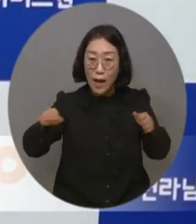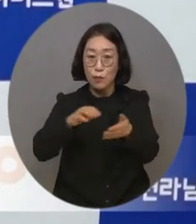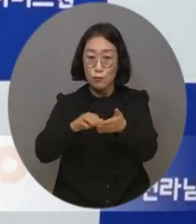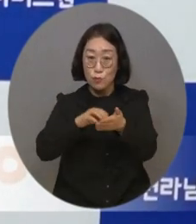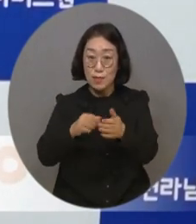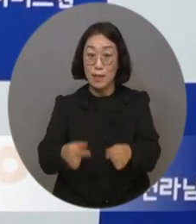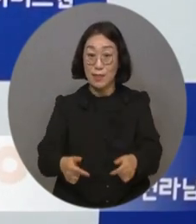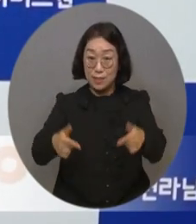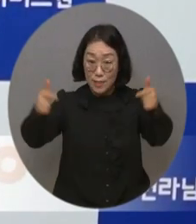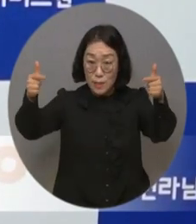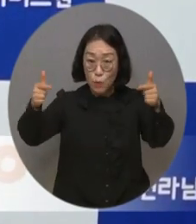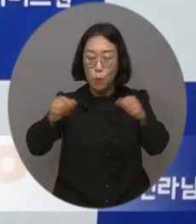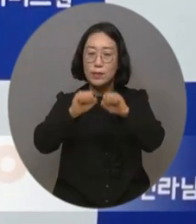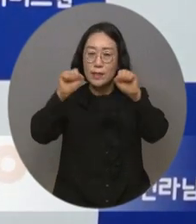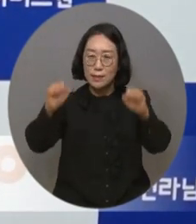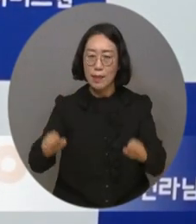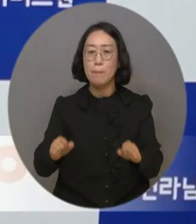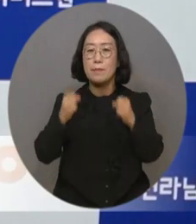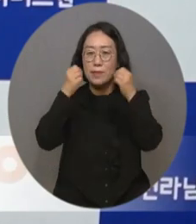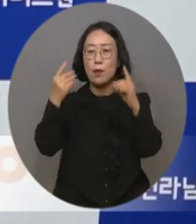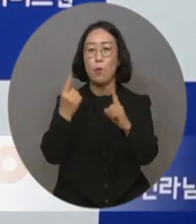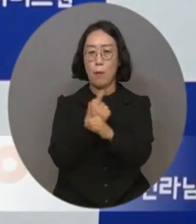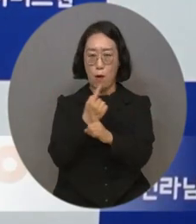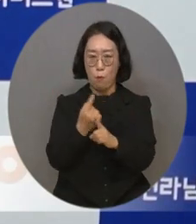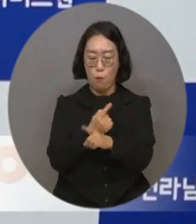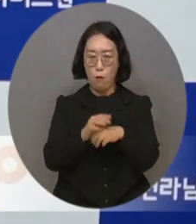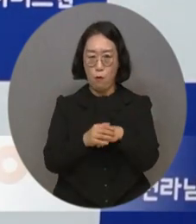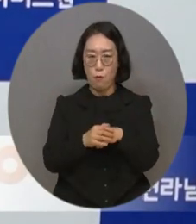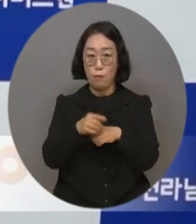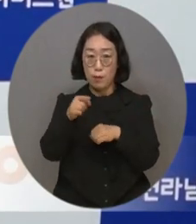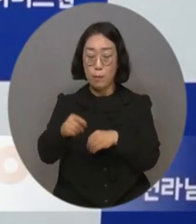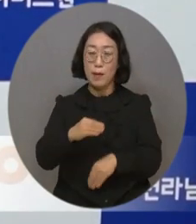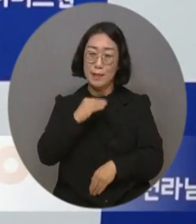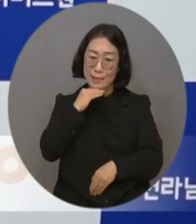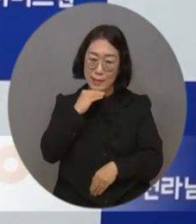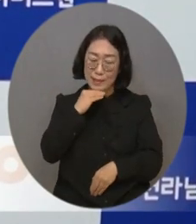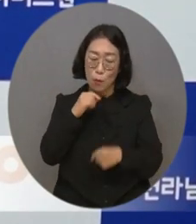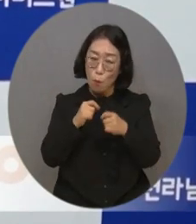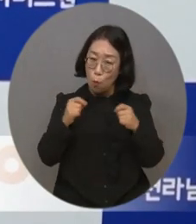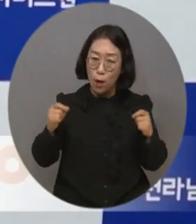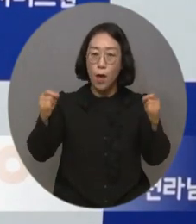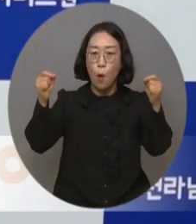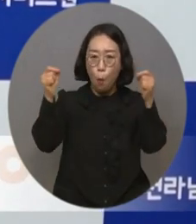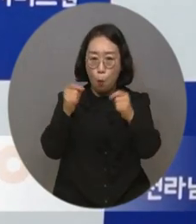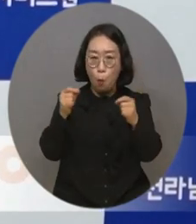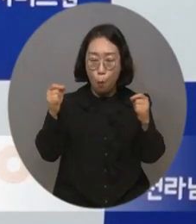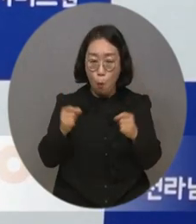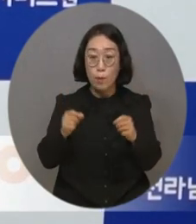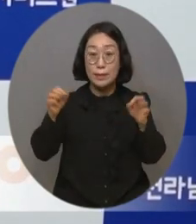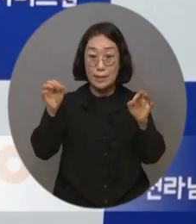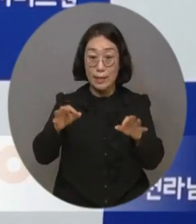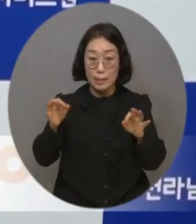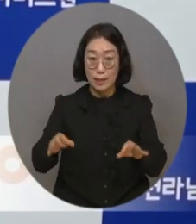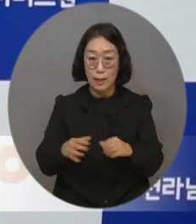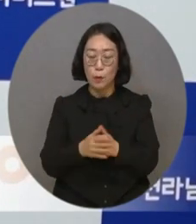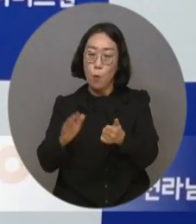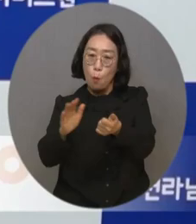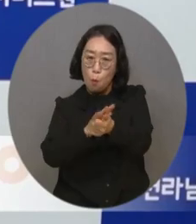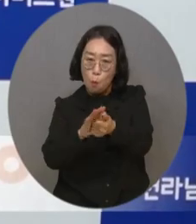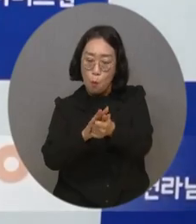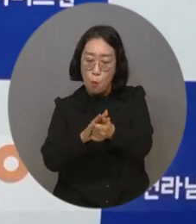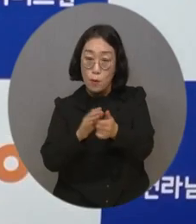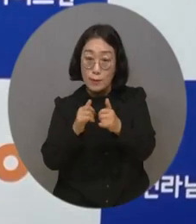시스템을 개선할 계획입니다. 이를 통해서 대기 시간을 줄이고 또 서비스 이용인들을 확대해